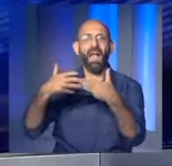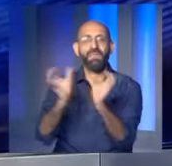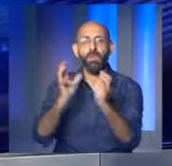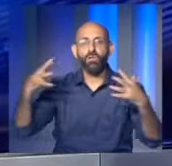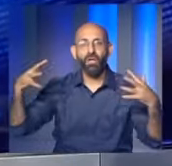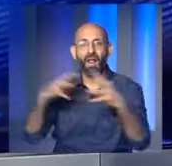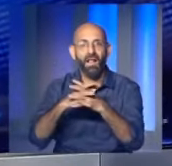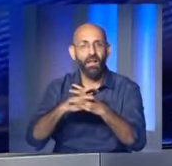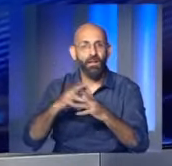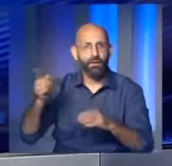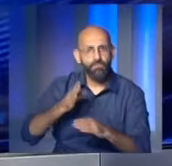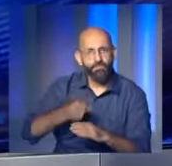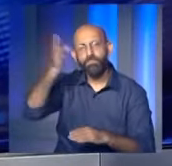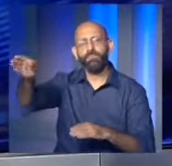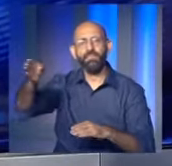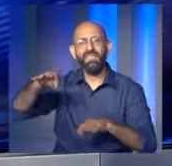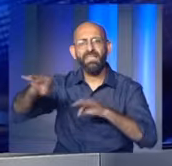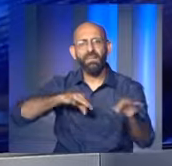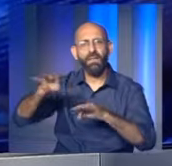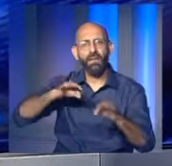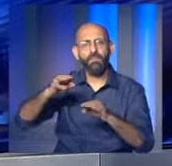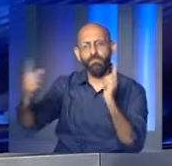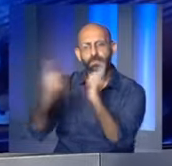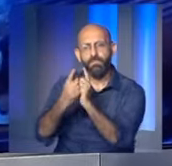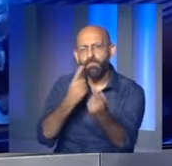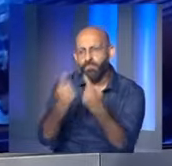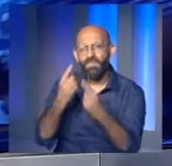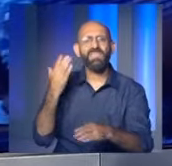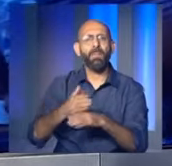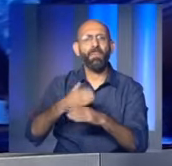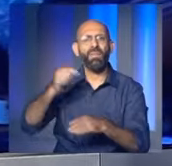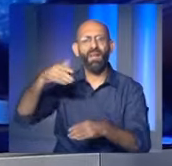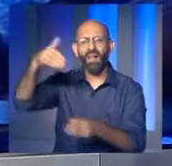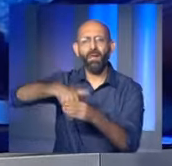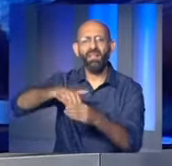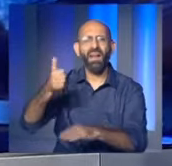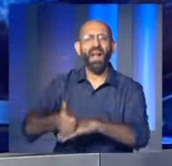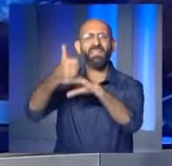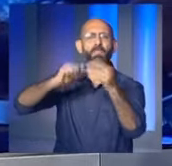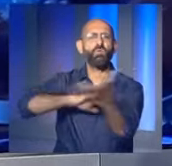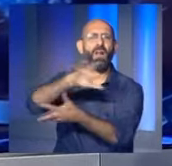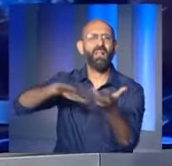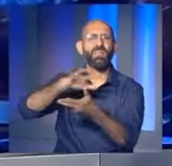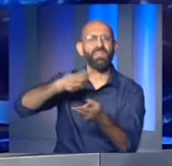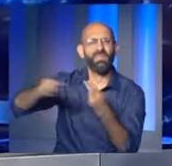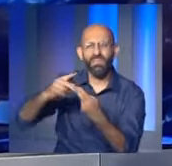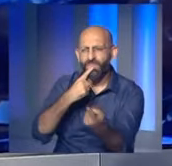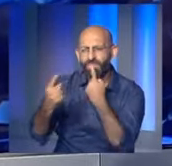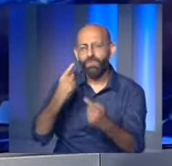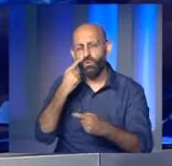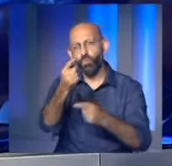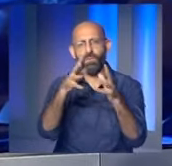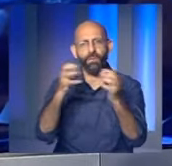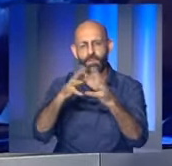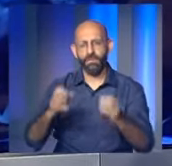وإلى الأخبار المحلية، الحزب الاشتراكي يجول على عدد من القيادات السياسية في سبيل إيجاد الحلول للملفات العالقة، لا سيما